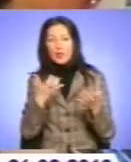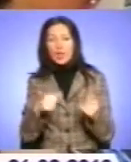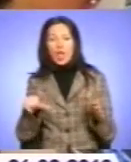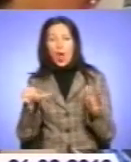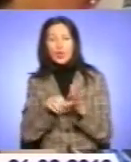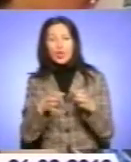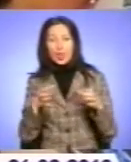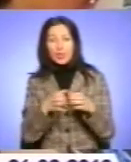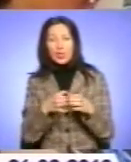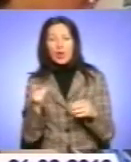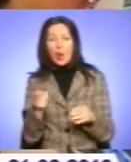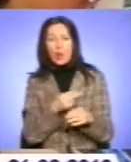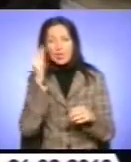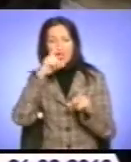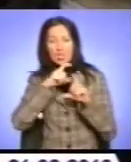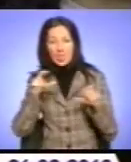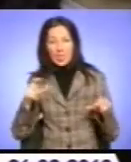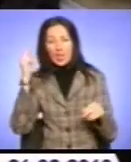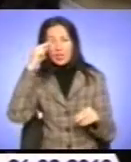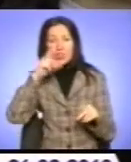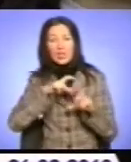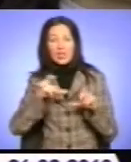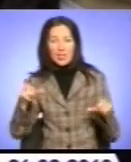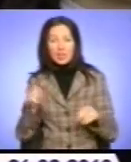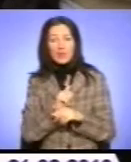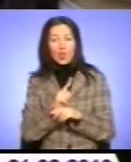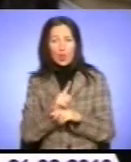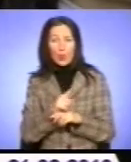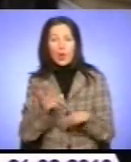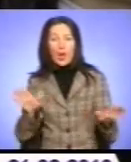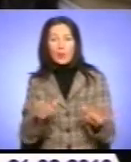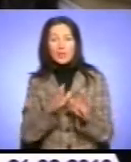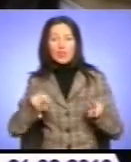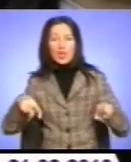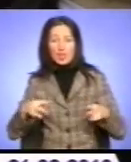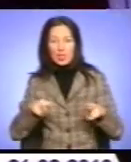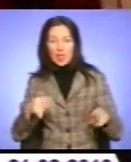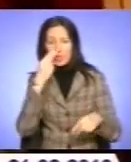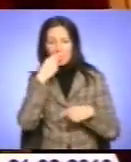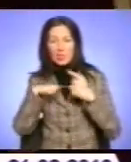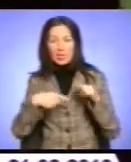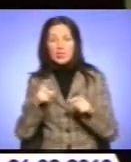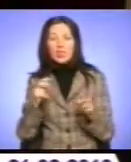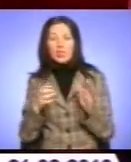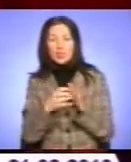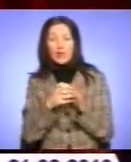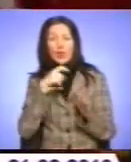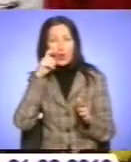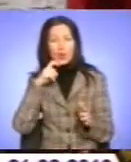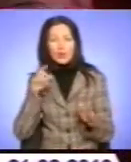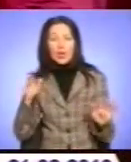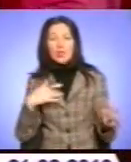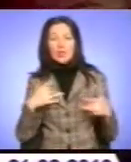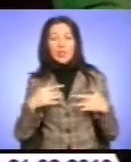колективи позашкільних навчальних закладів Тернополя. Пісня і танець – традиційні символи українства. Зі сцени лунали українські